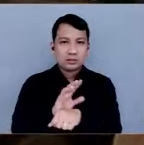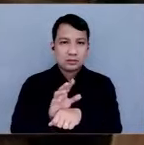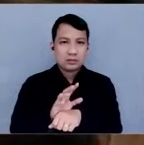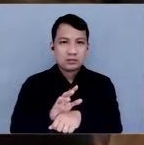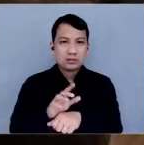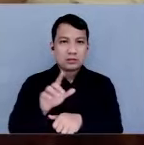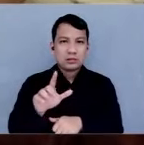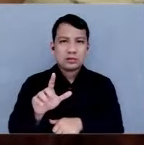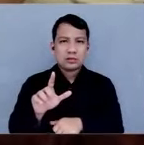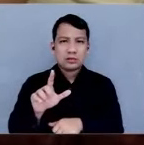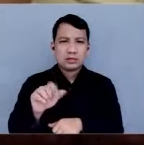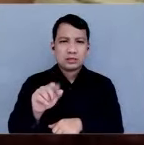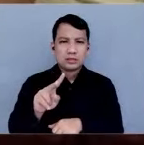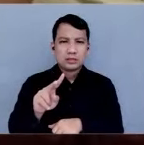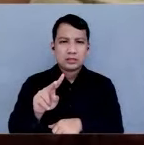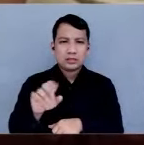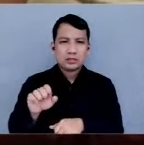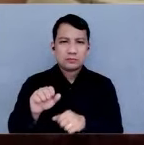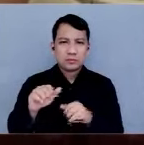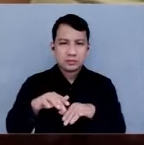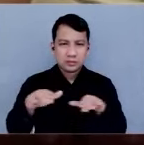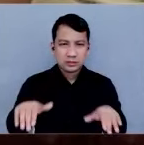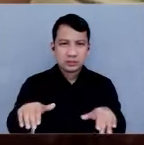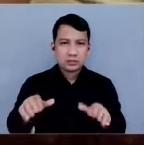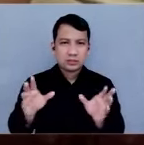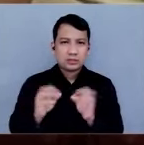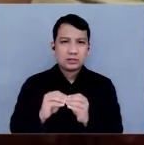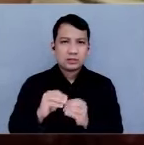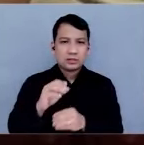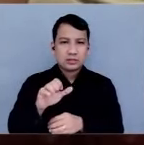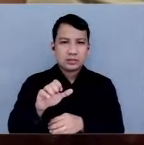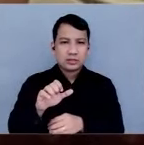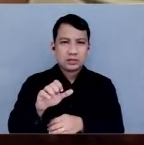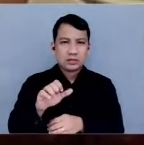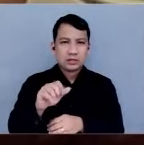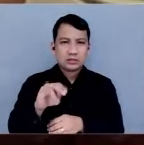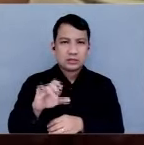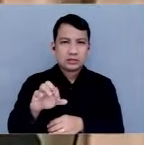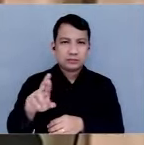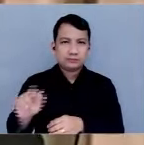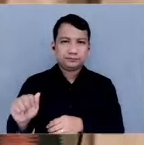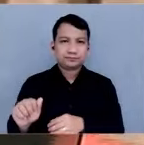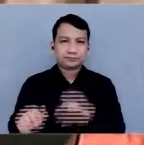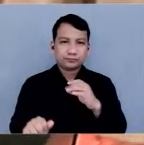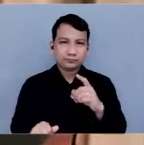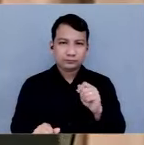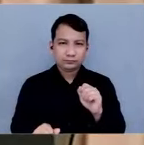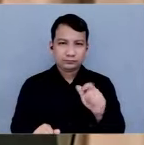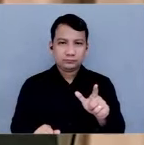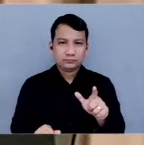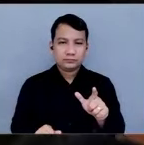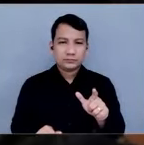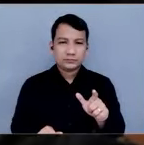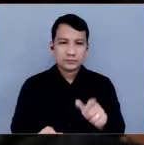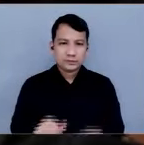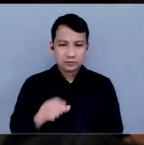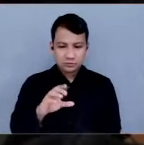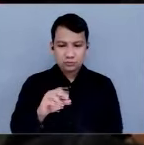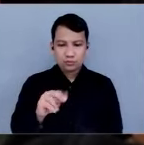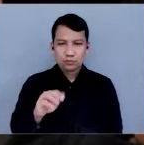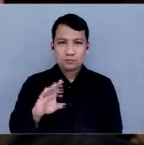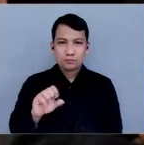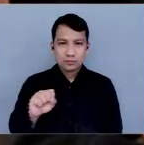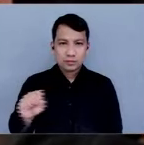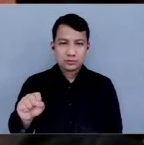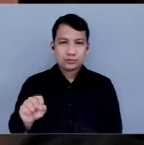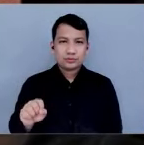child gayon din ang anand kantil kono baso The Wedding